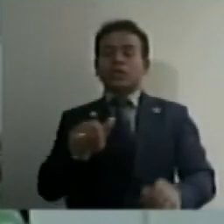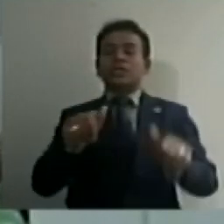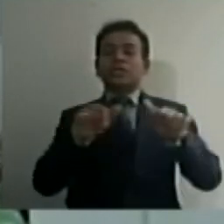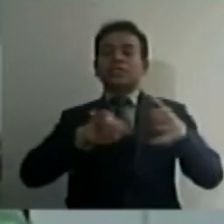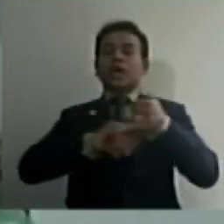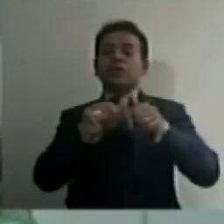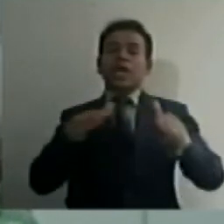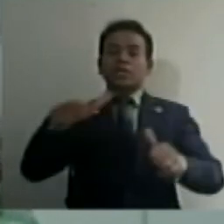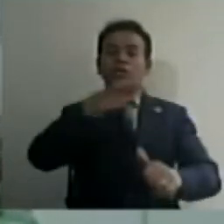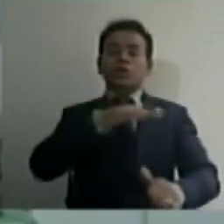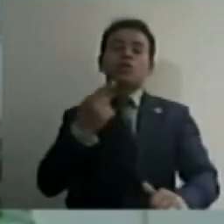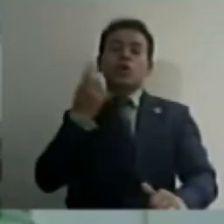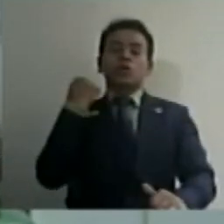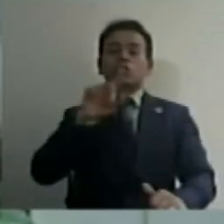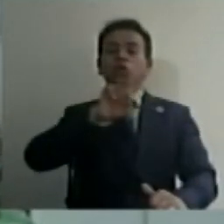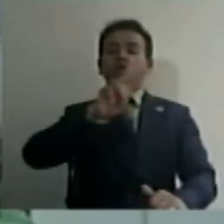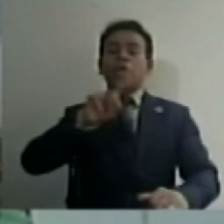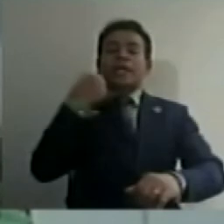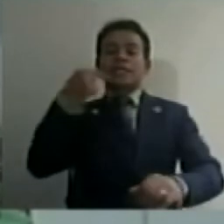অদ্যাবধি 728 জন।